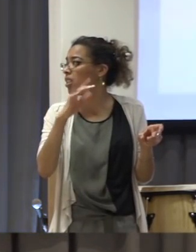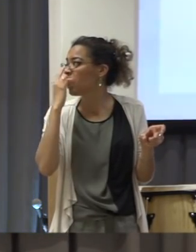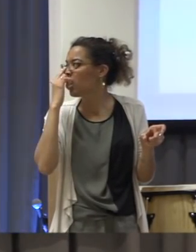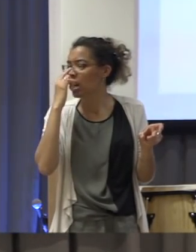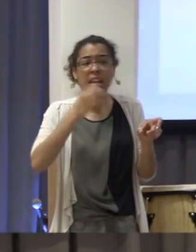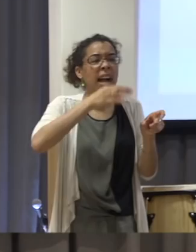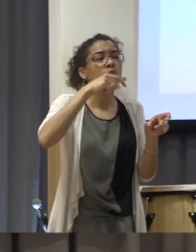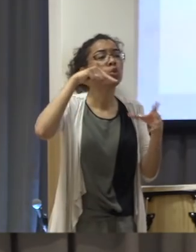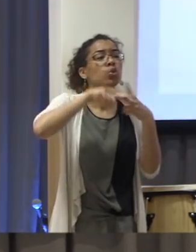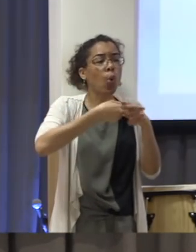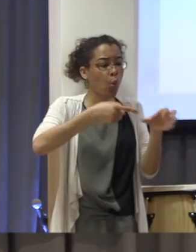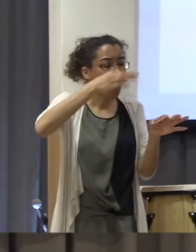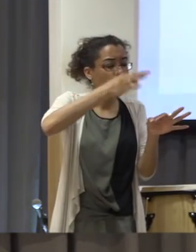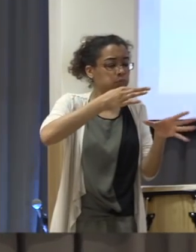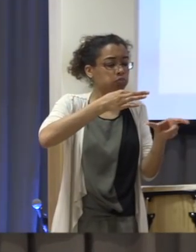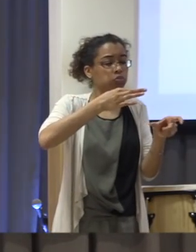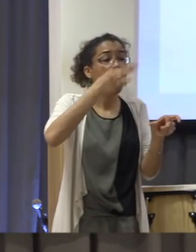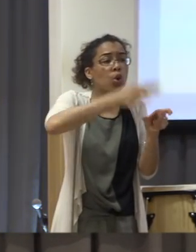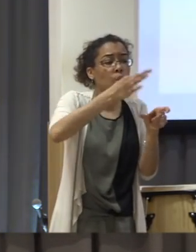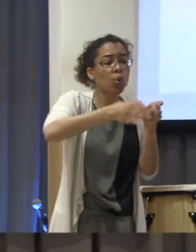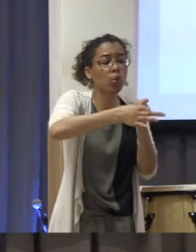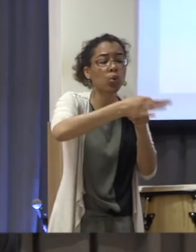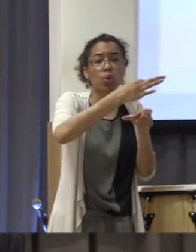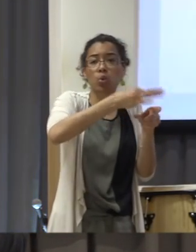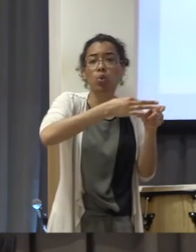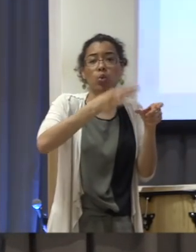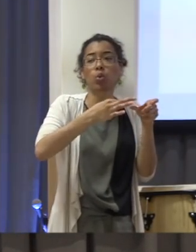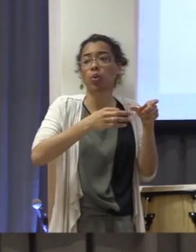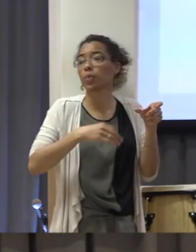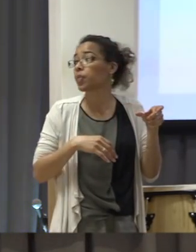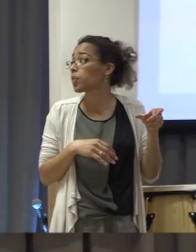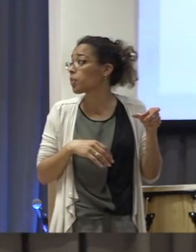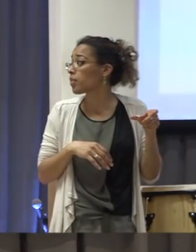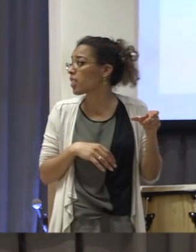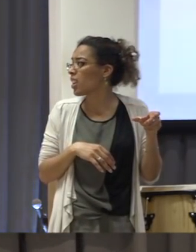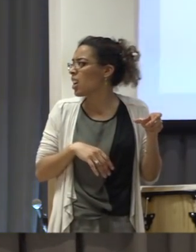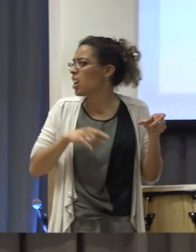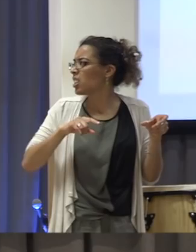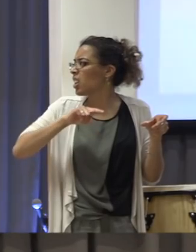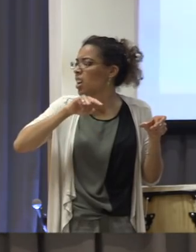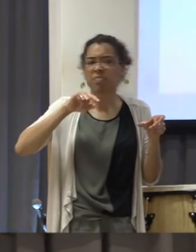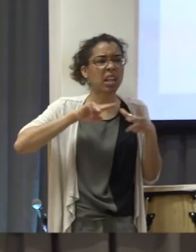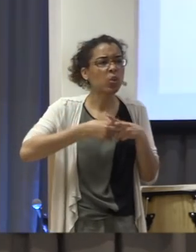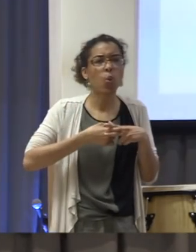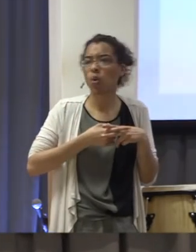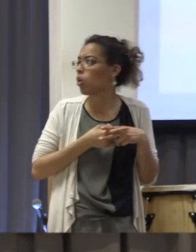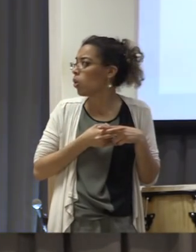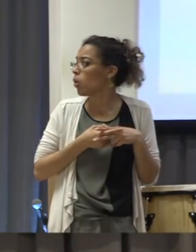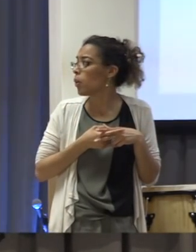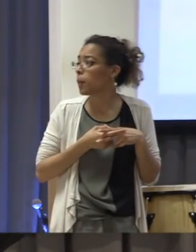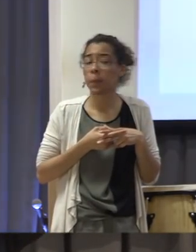qui a des trous là, comment on appelle ces trous? Hein? Non, il y a un